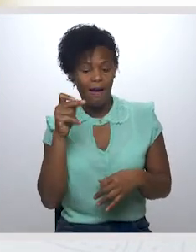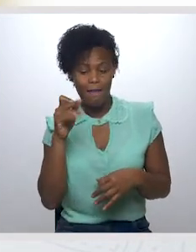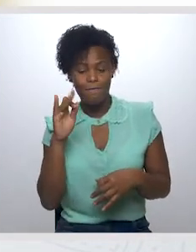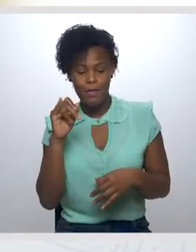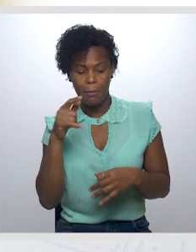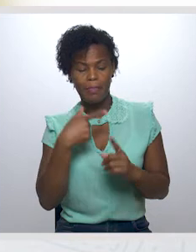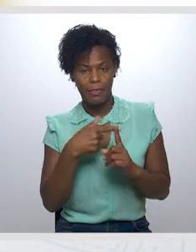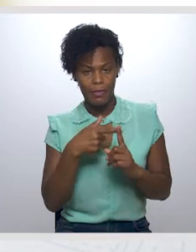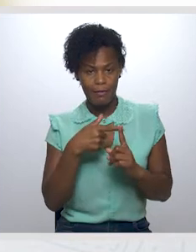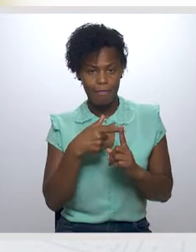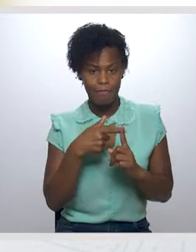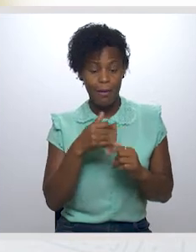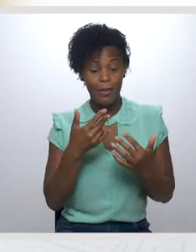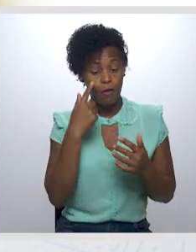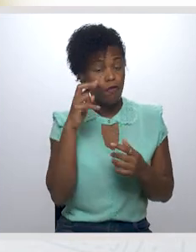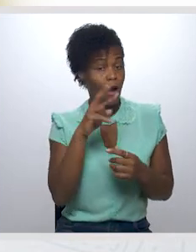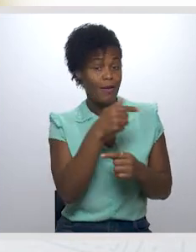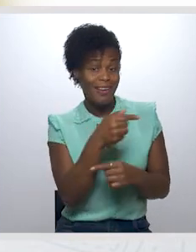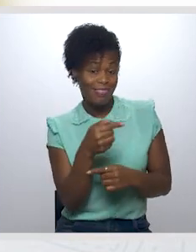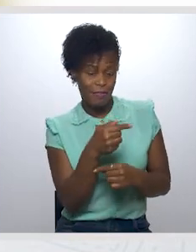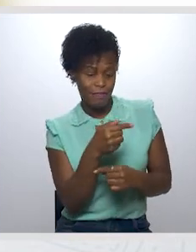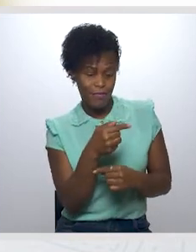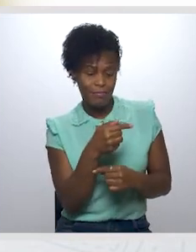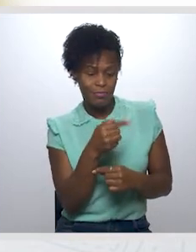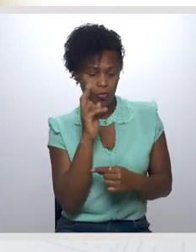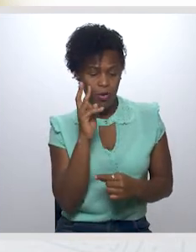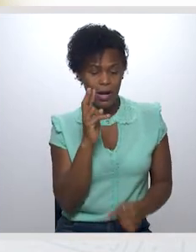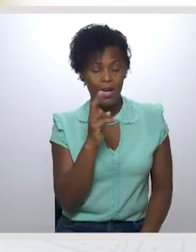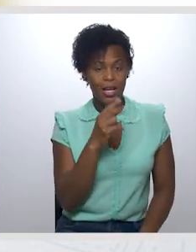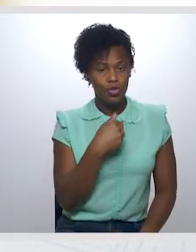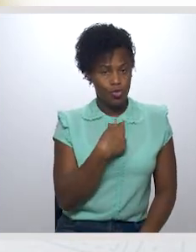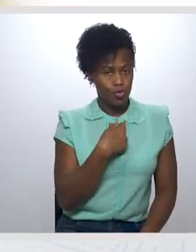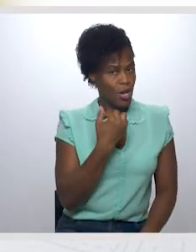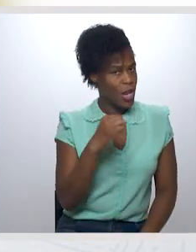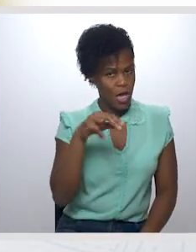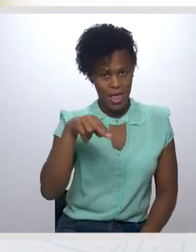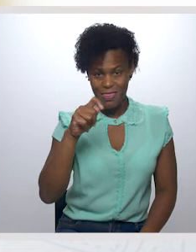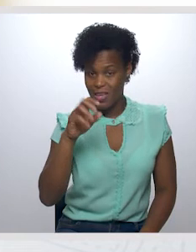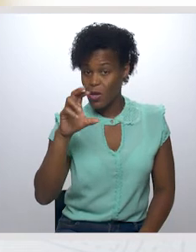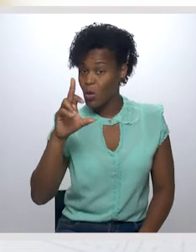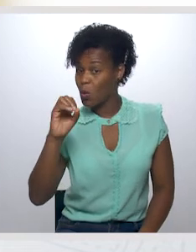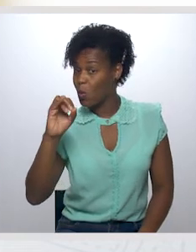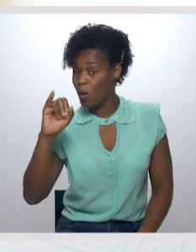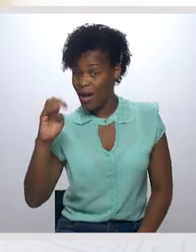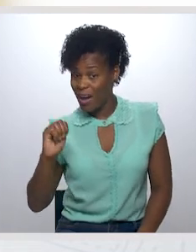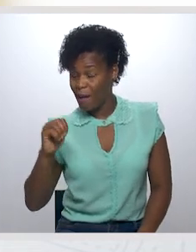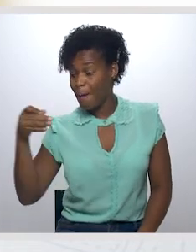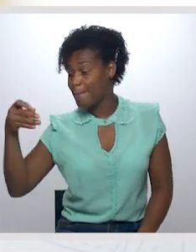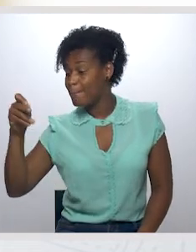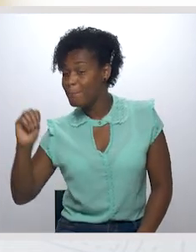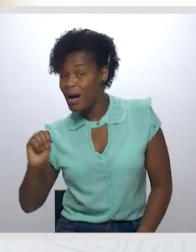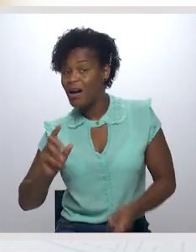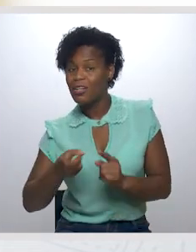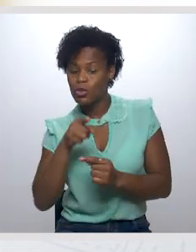maintenant, regardez à la forme négative. Vous avez « Je ne crois pas que tu sois ».